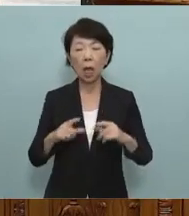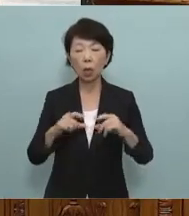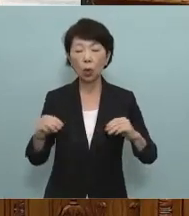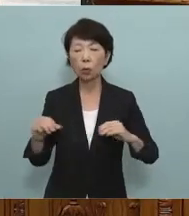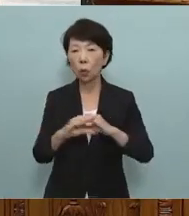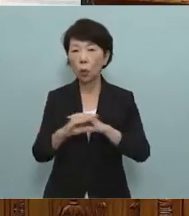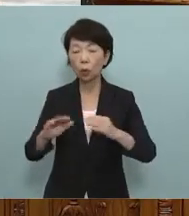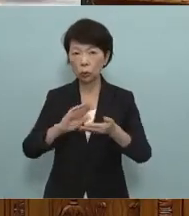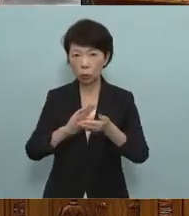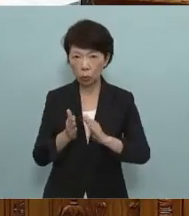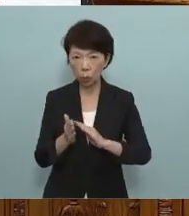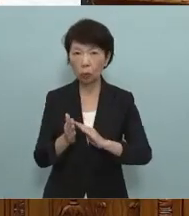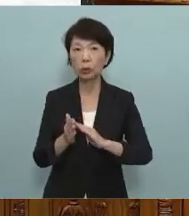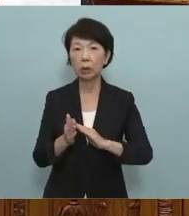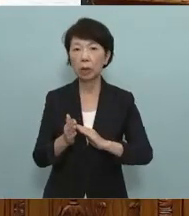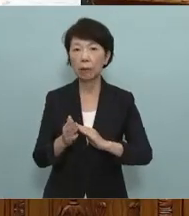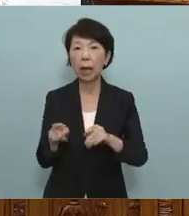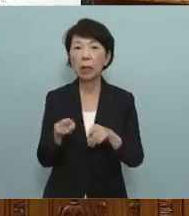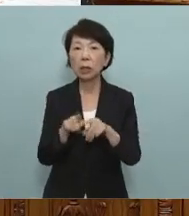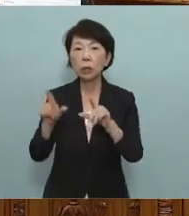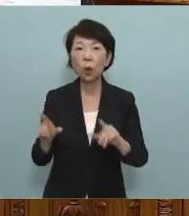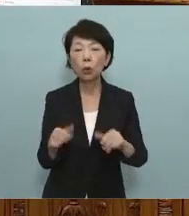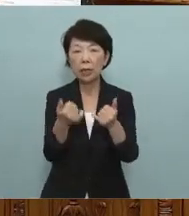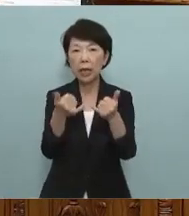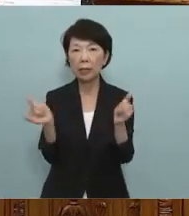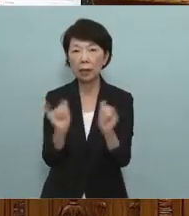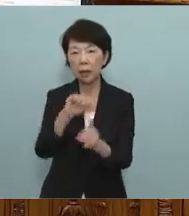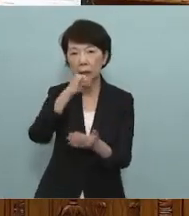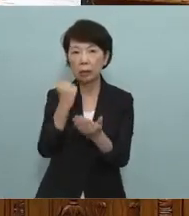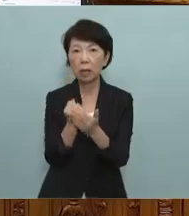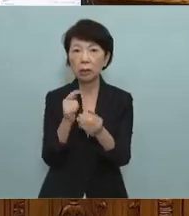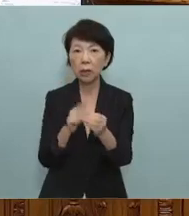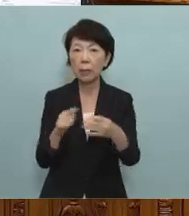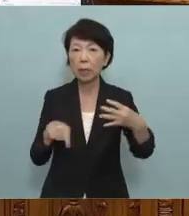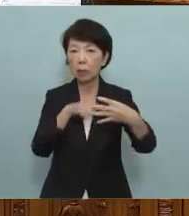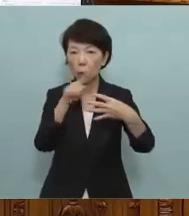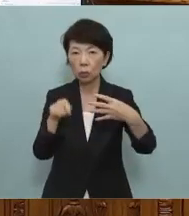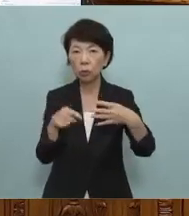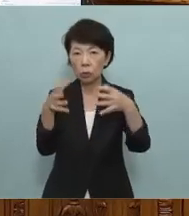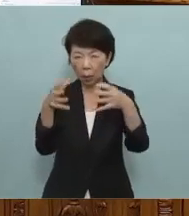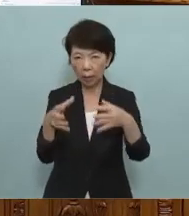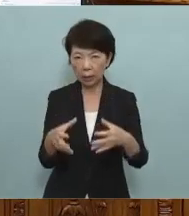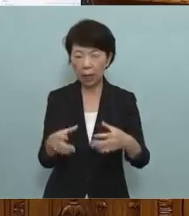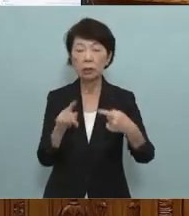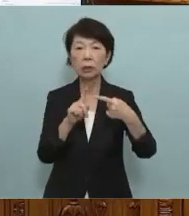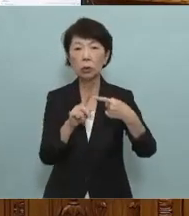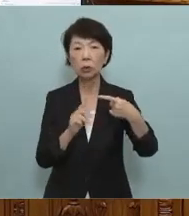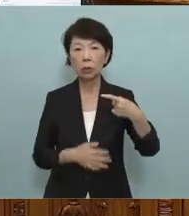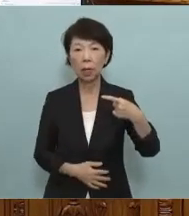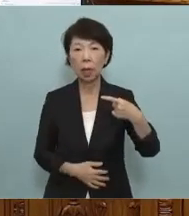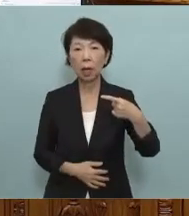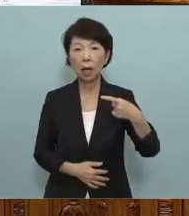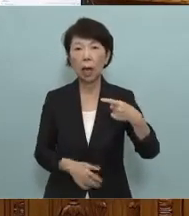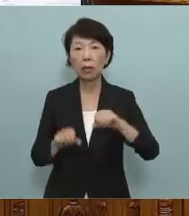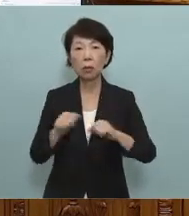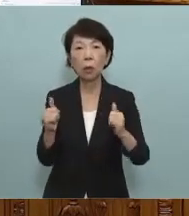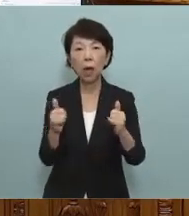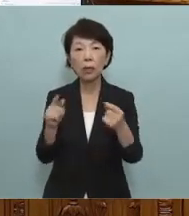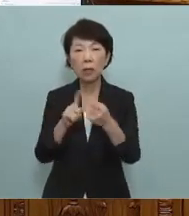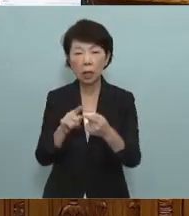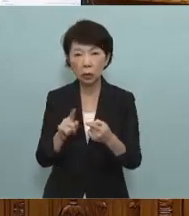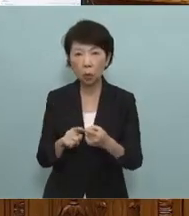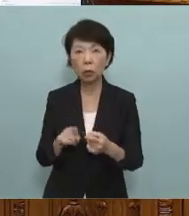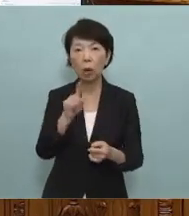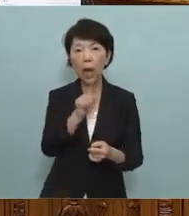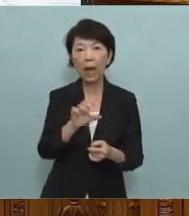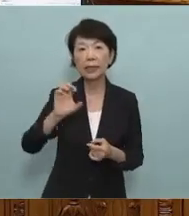通省では共生社会の実現に向けて4つの柱、1つに障害者用